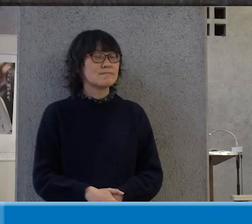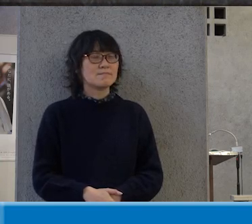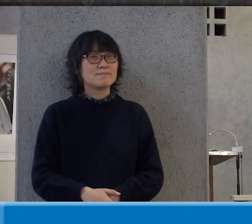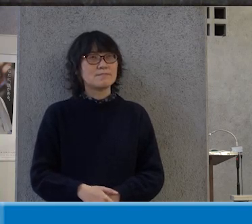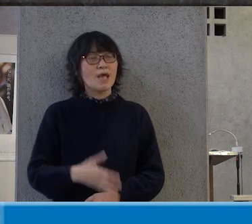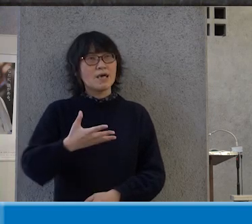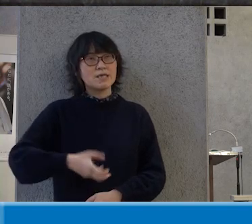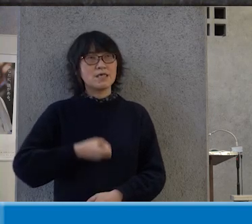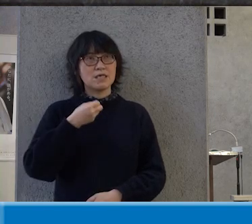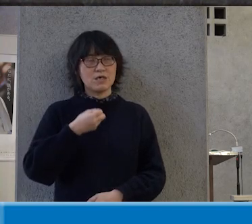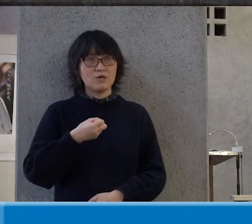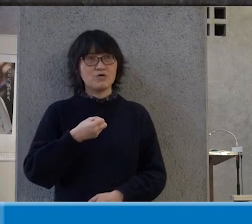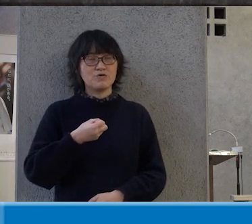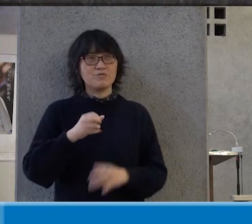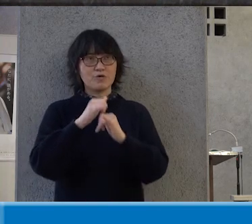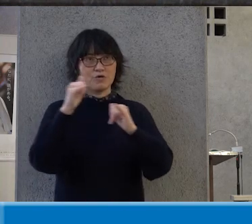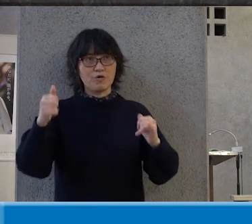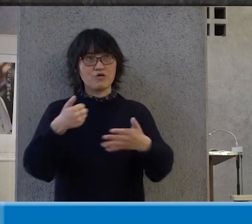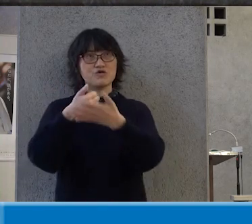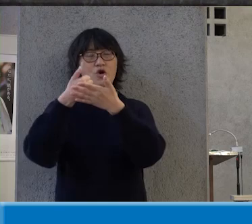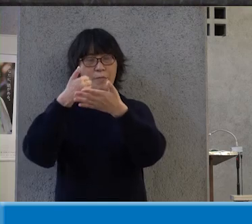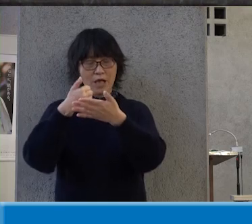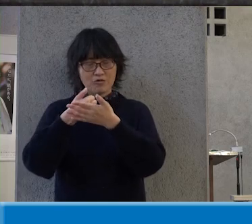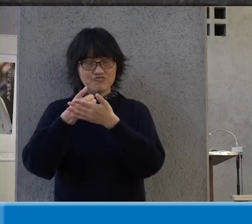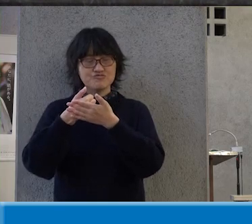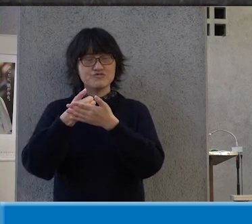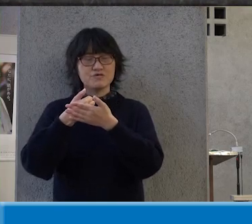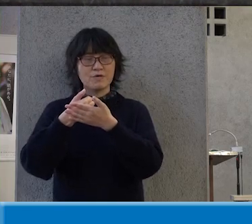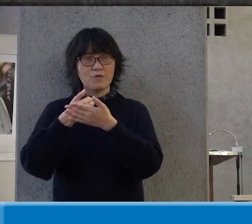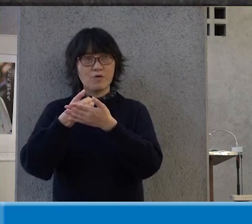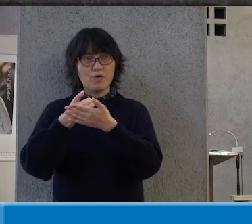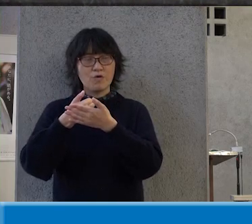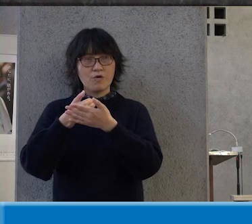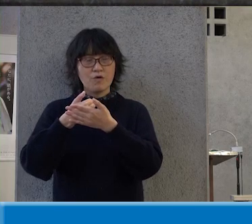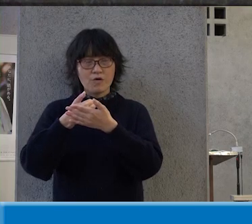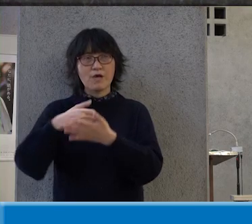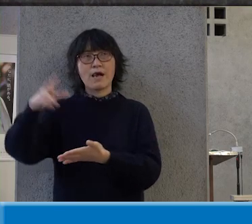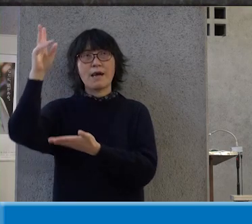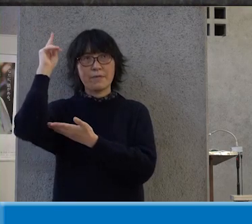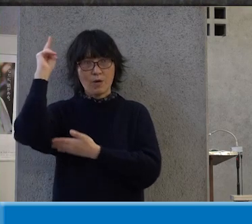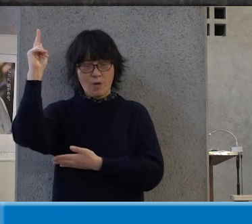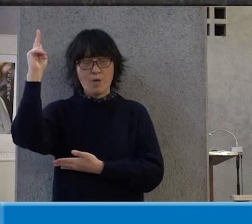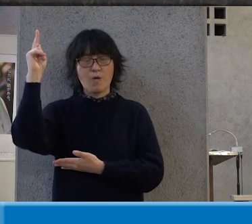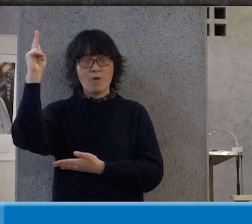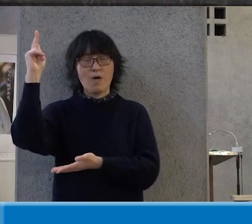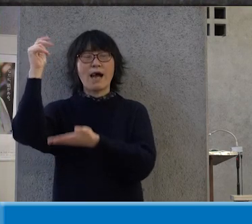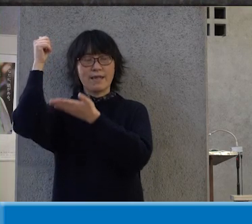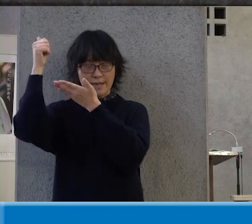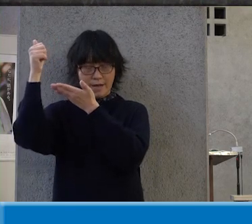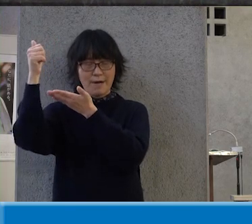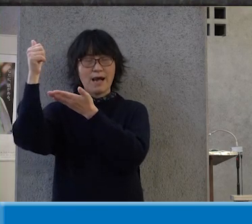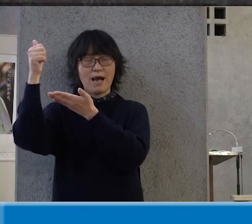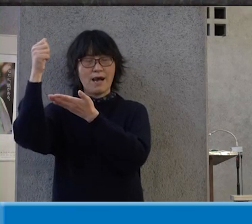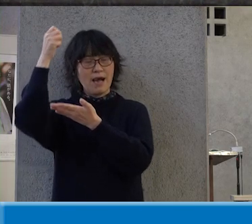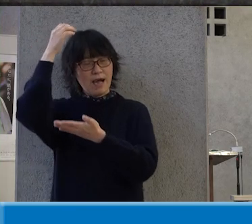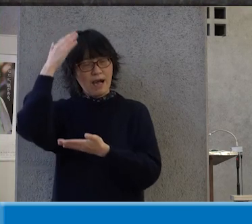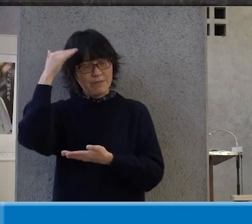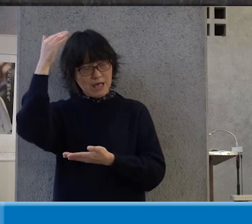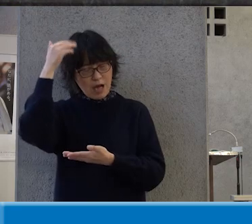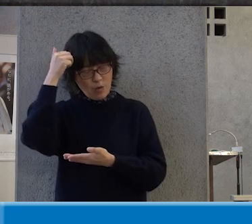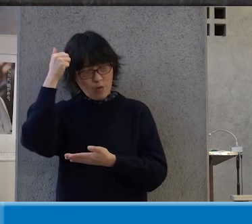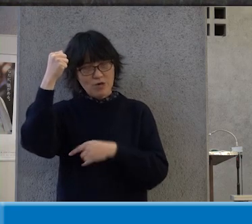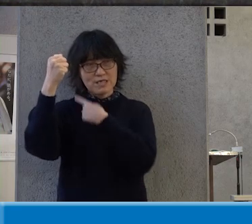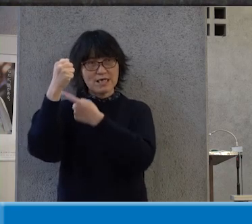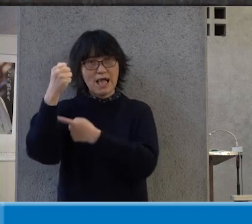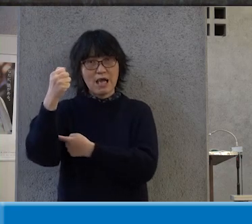信じる者を強め、助けてくださる神よ、あなたは油を力